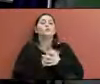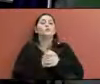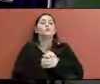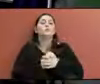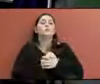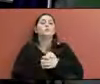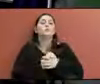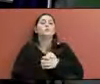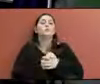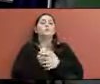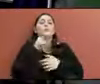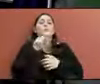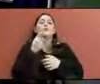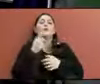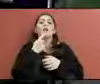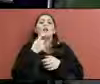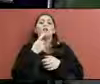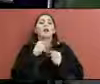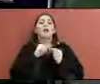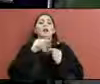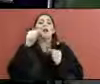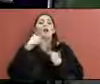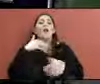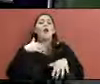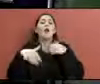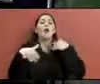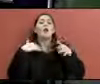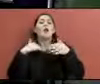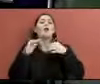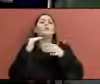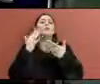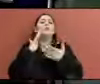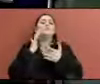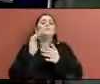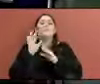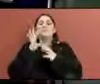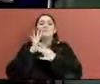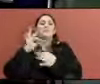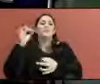üzere. 17 yaşına kadar engelli vatandaşlarımız bildiğiniz üzere